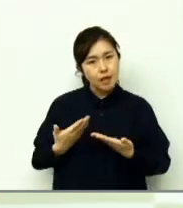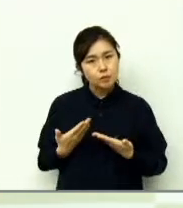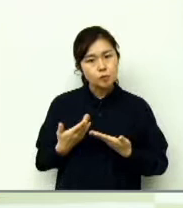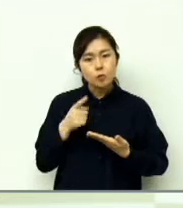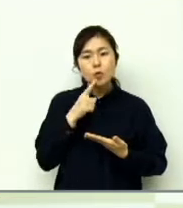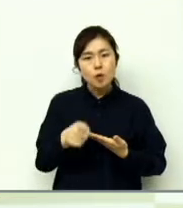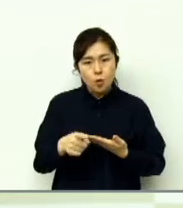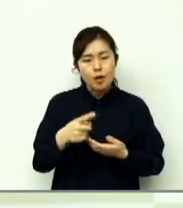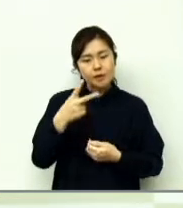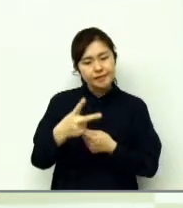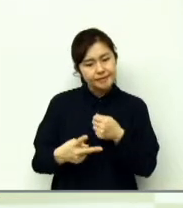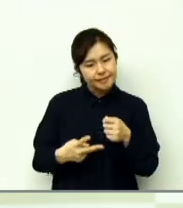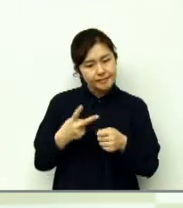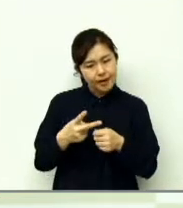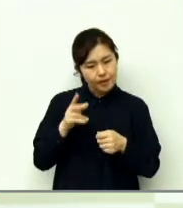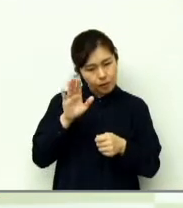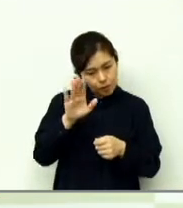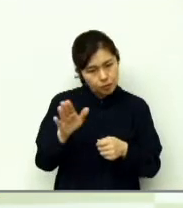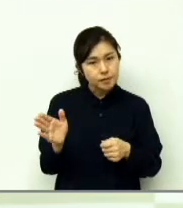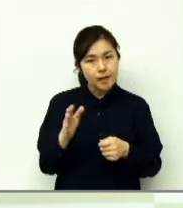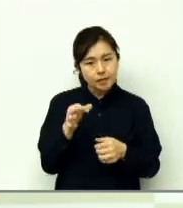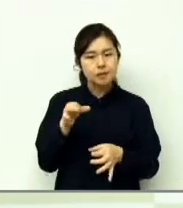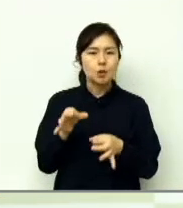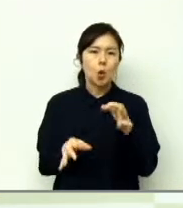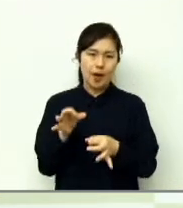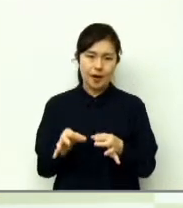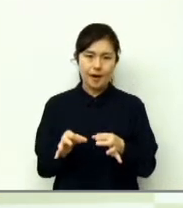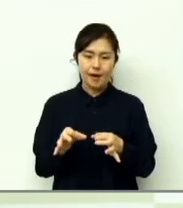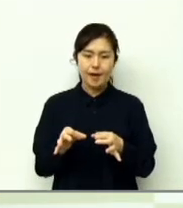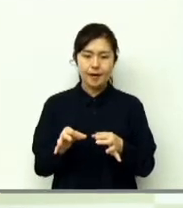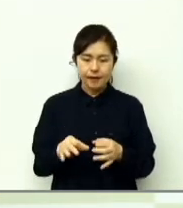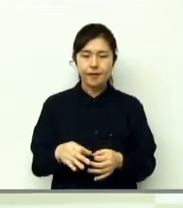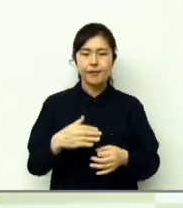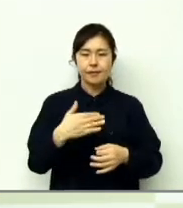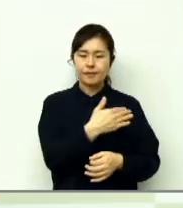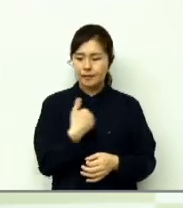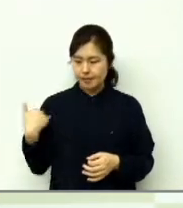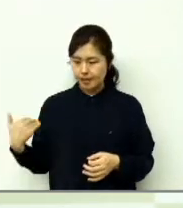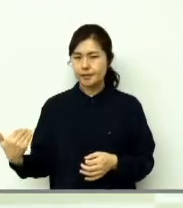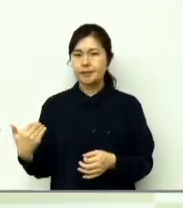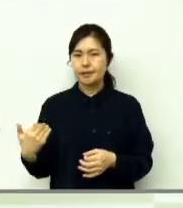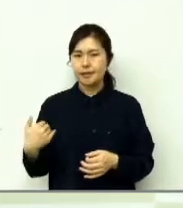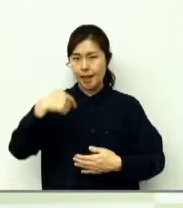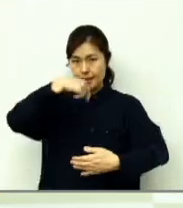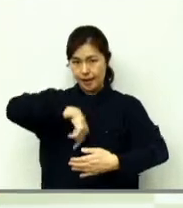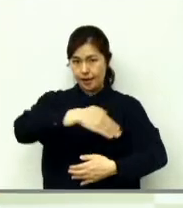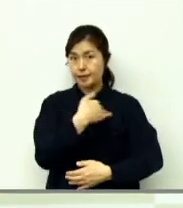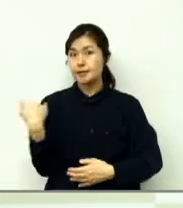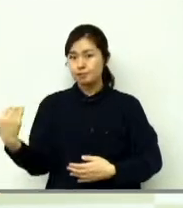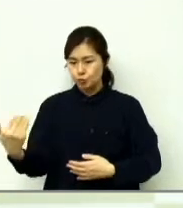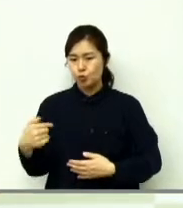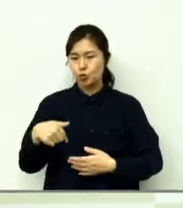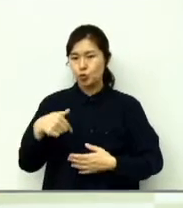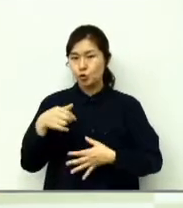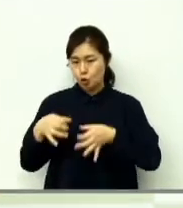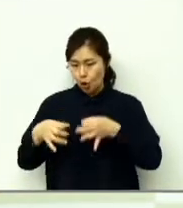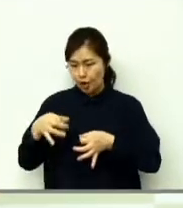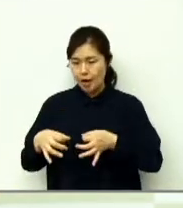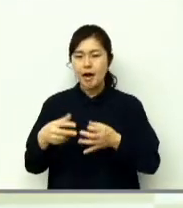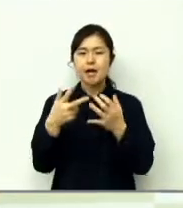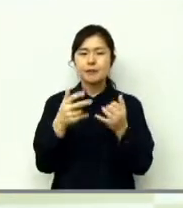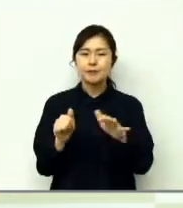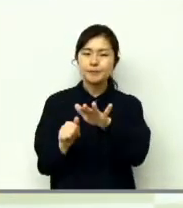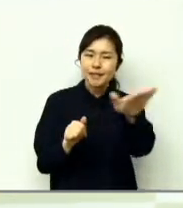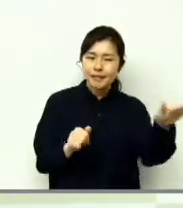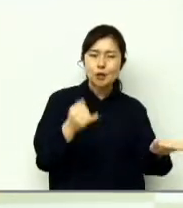イミングで実施をして、内部評価と外部評価、あとそれを受けてまたさらに市民の皆さんからもご意見を頂戴をして